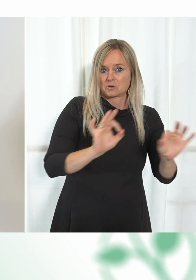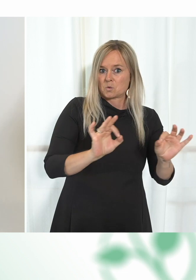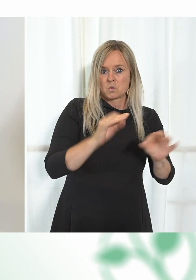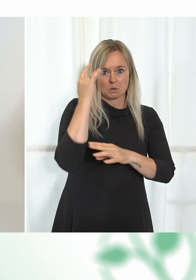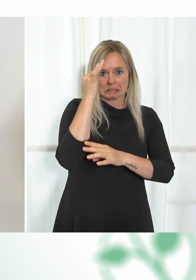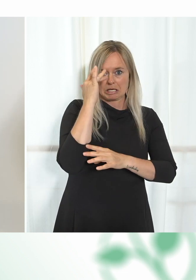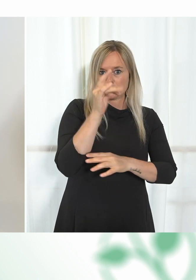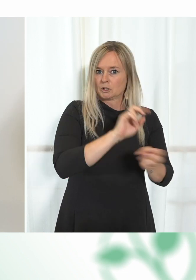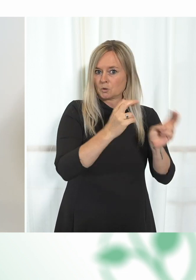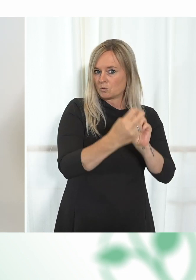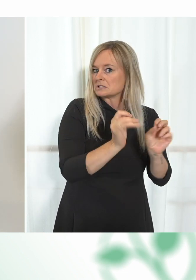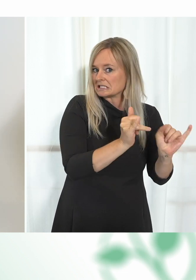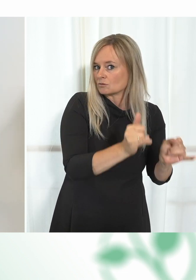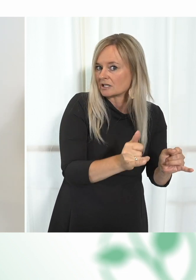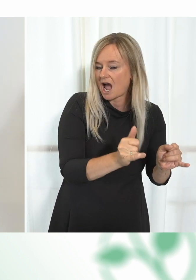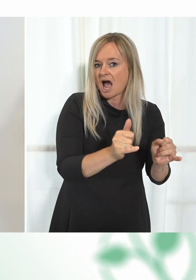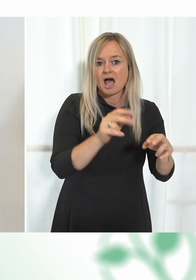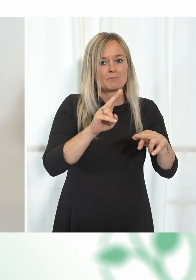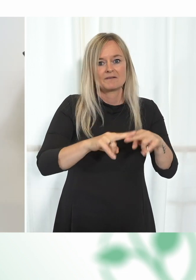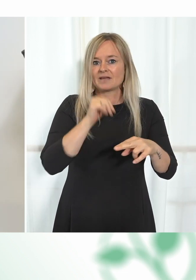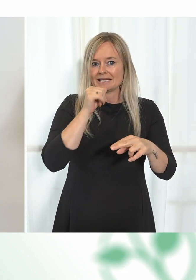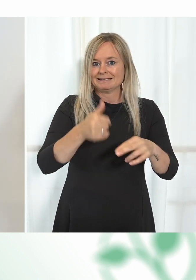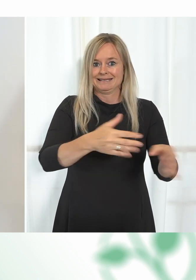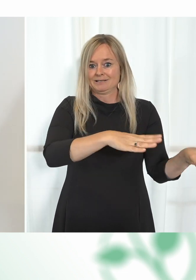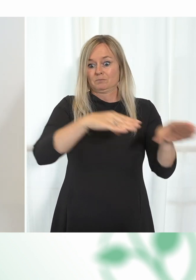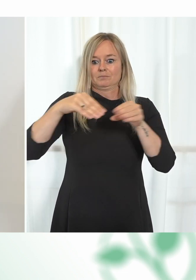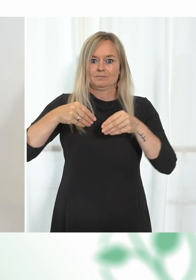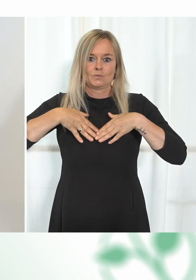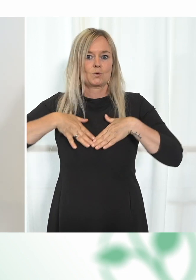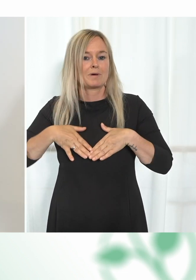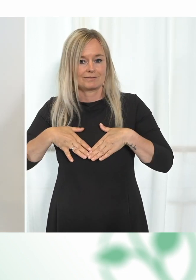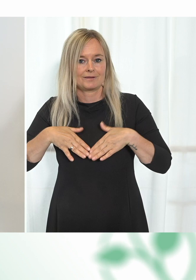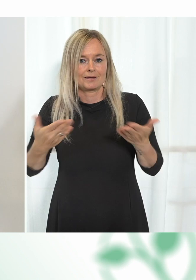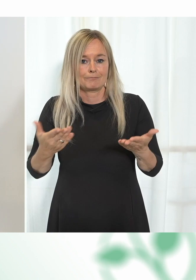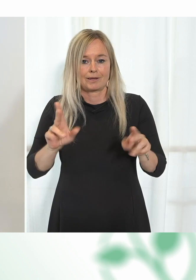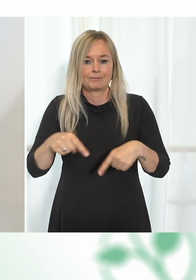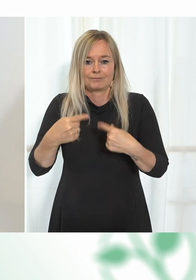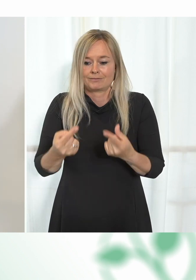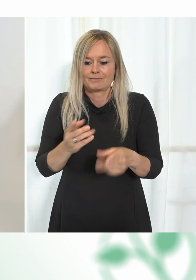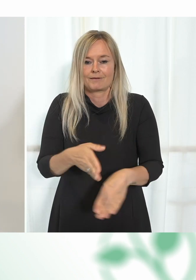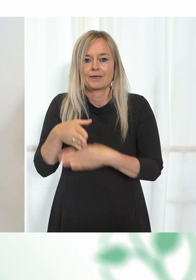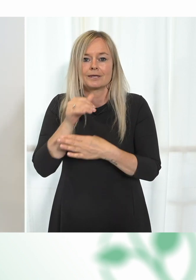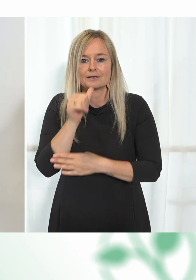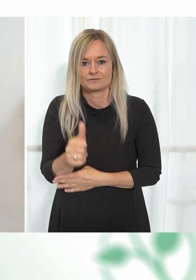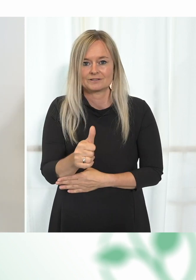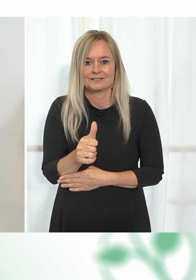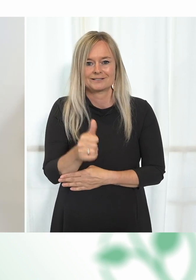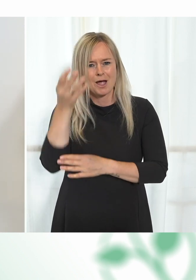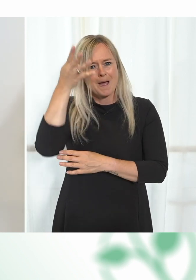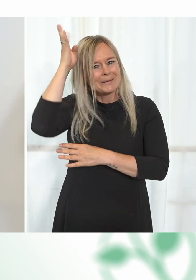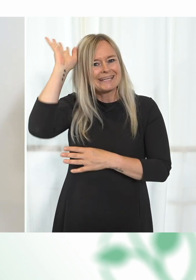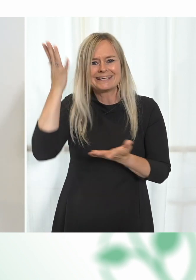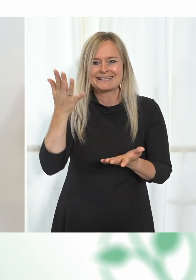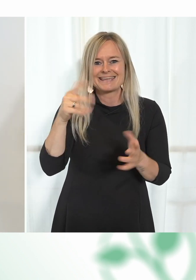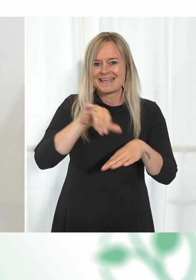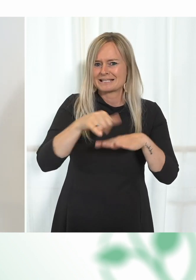sein, dann hilft das einfach nicht. Und jetzt da bei IKEA, bei dem Projekt, habe ich wirklich das Gefühl, ja, da haben alle wollen, das